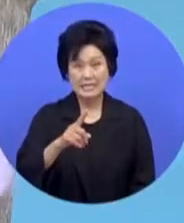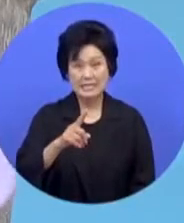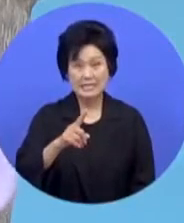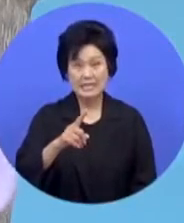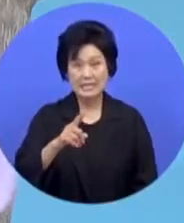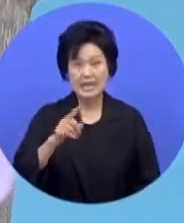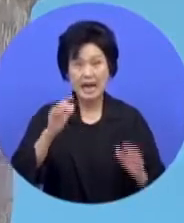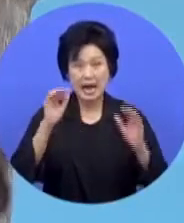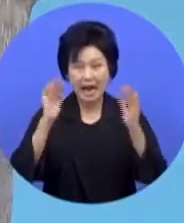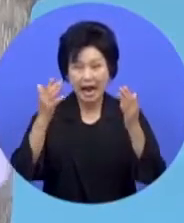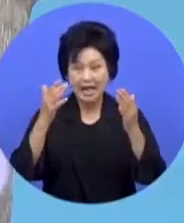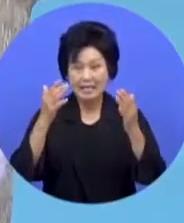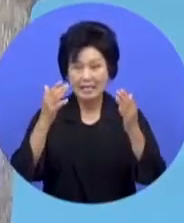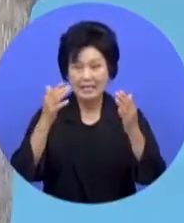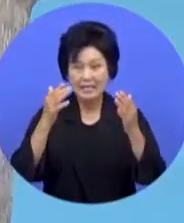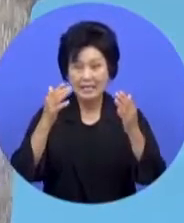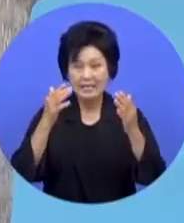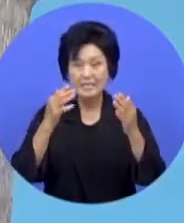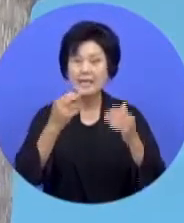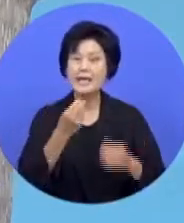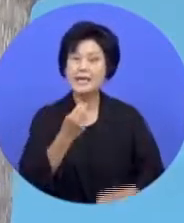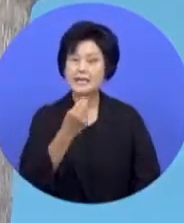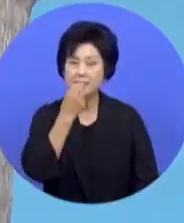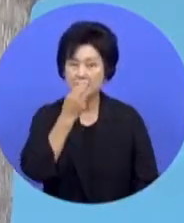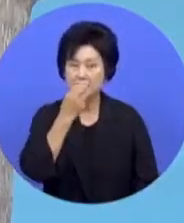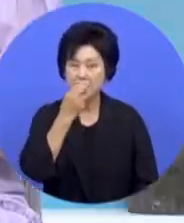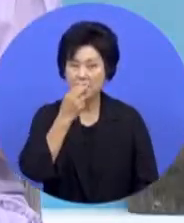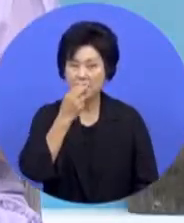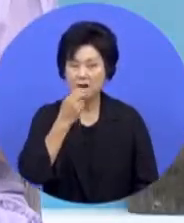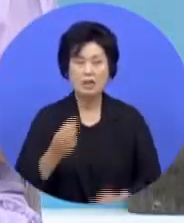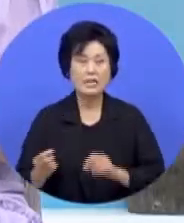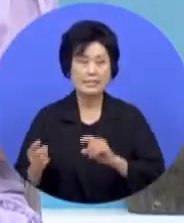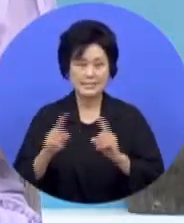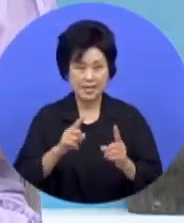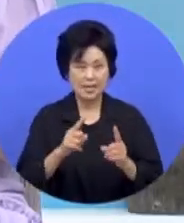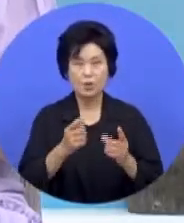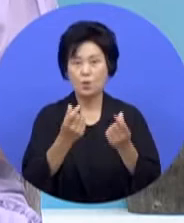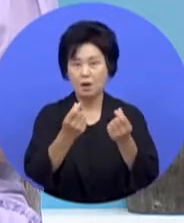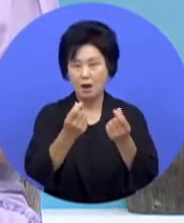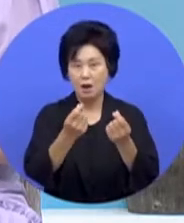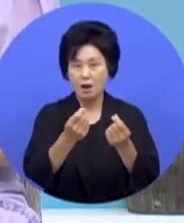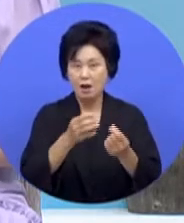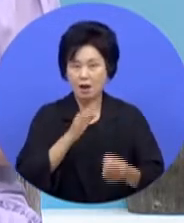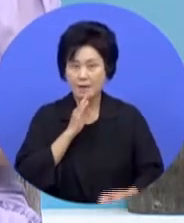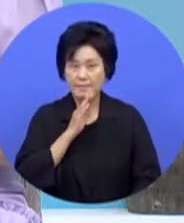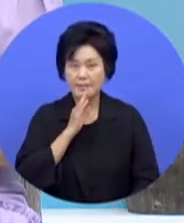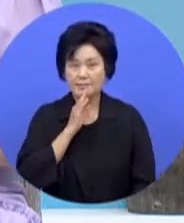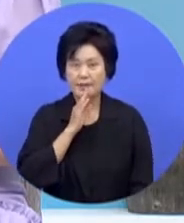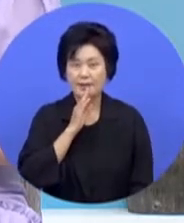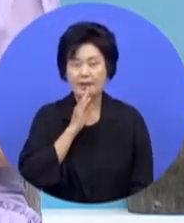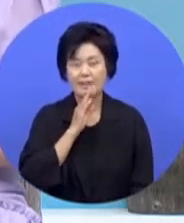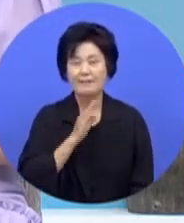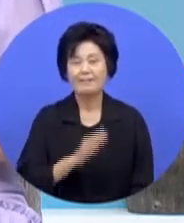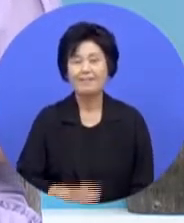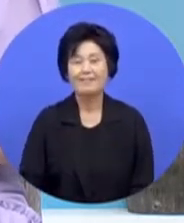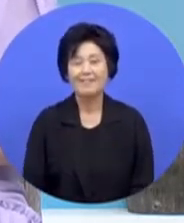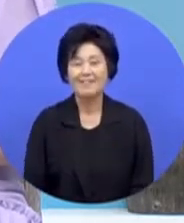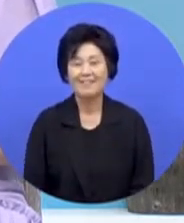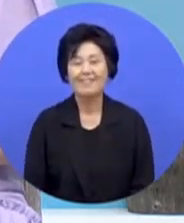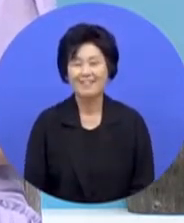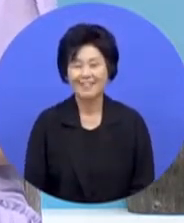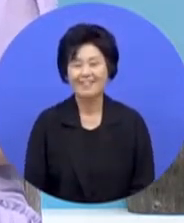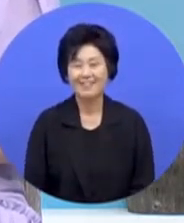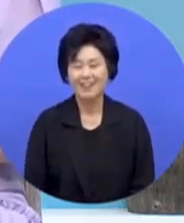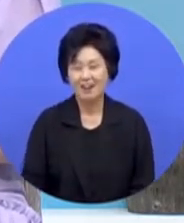얻으신 거잖아요. 생명을 네. 생명을 얻으시고 살리신 거니까 네. 그게 그 어떤. 예, 그 재물보다